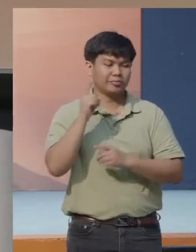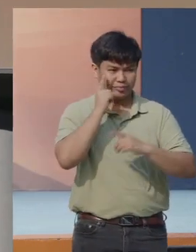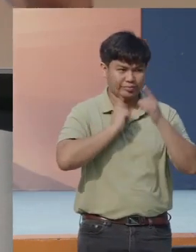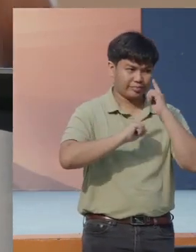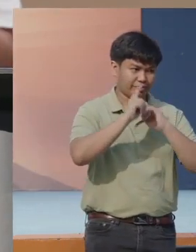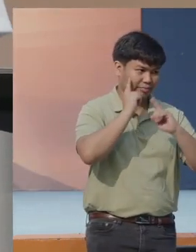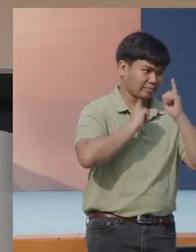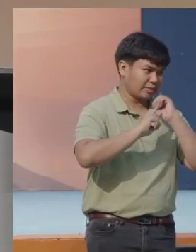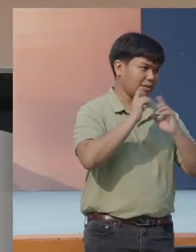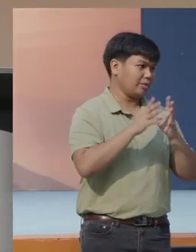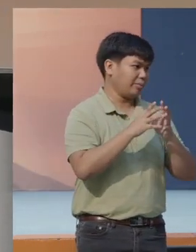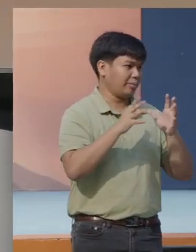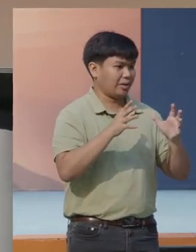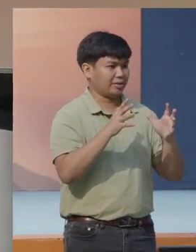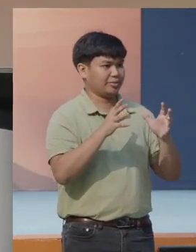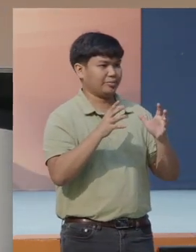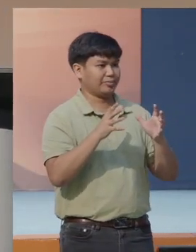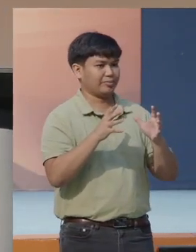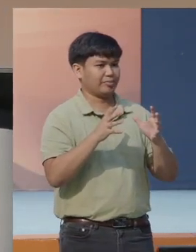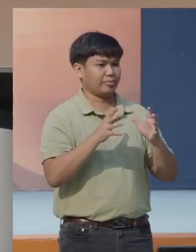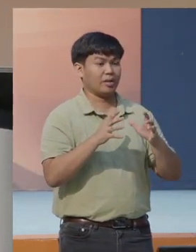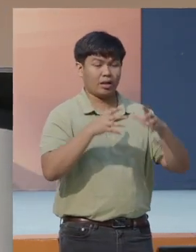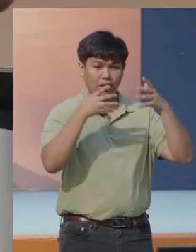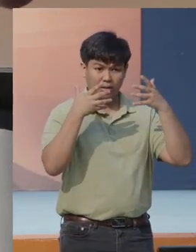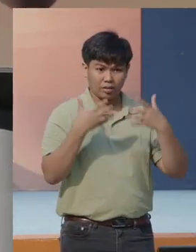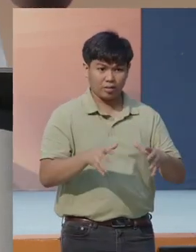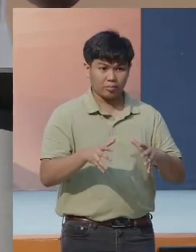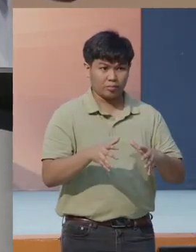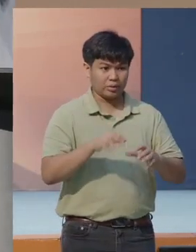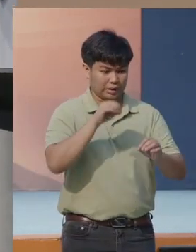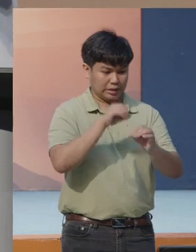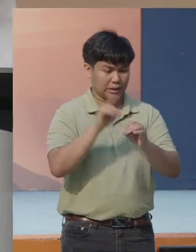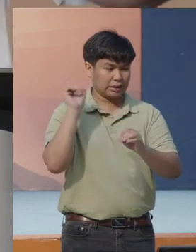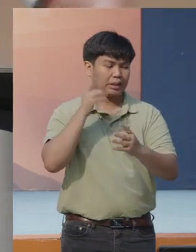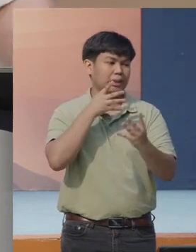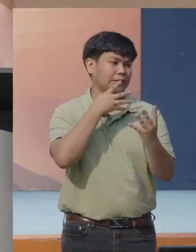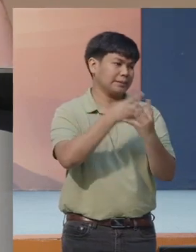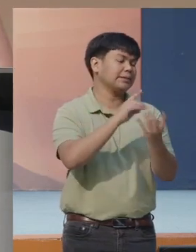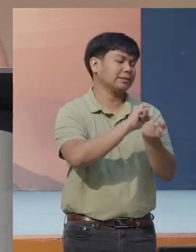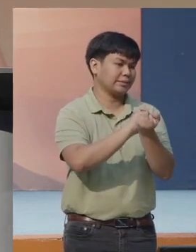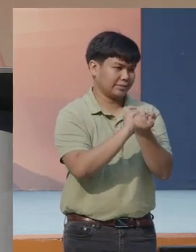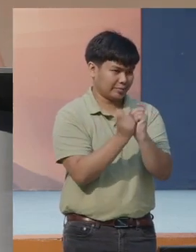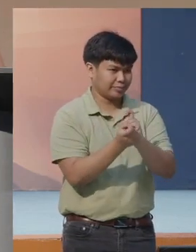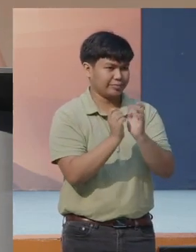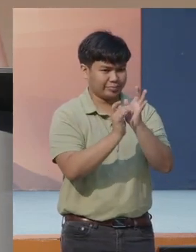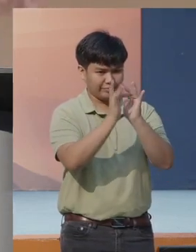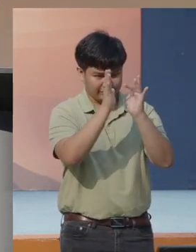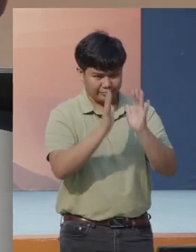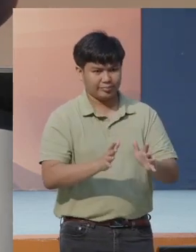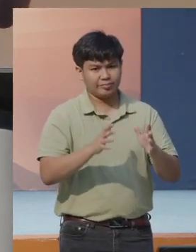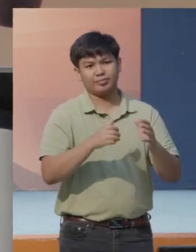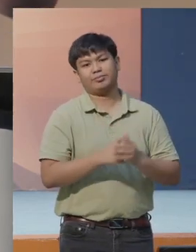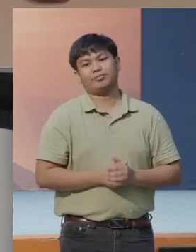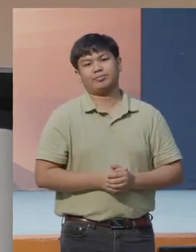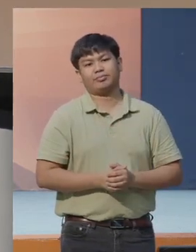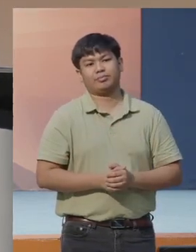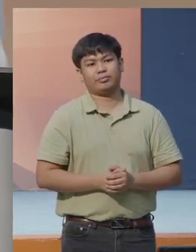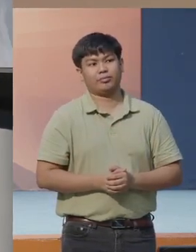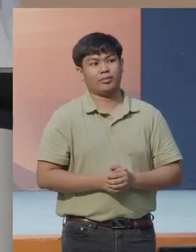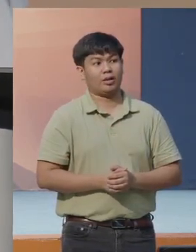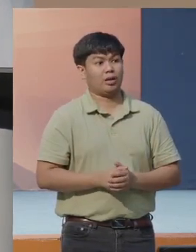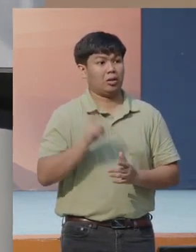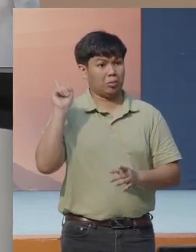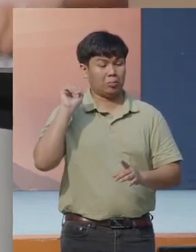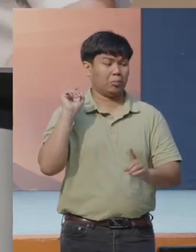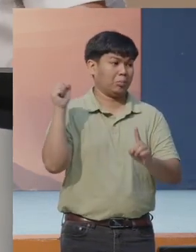At umiyak daw siya. At sa loob ng kulungan, nagbago ang buhay niya. Yung mga nakasuntukan